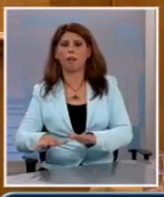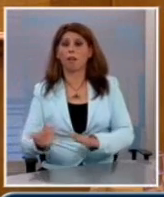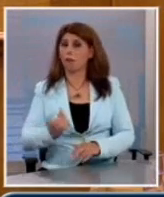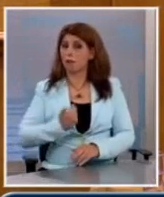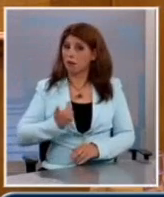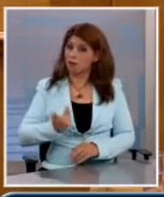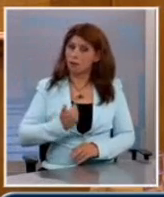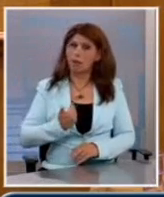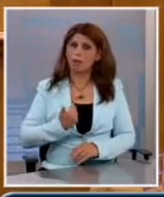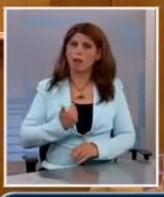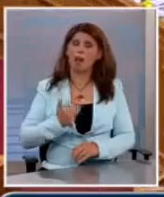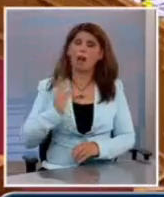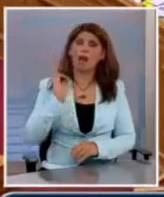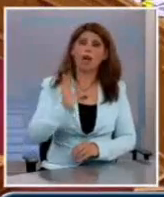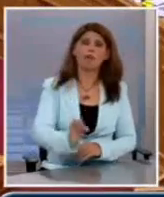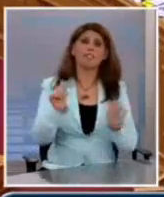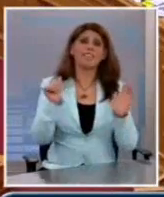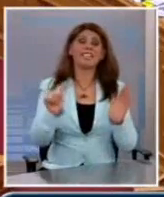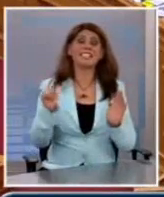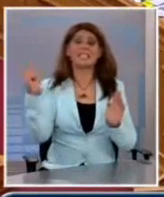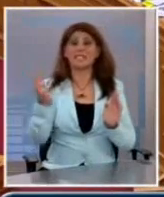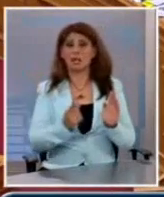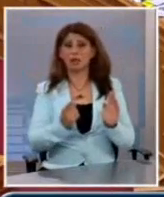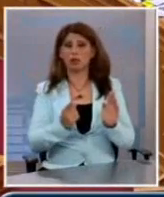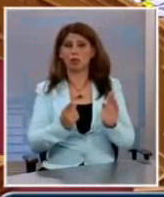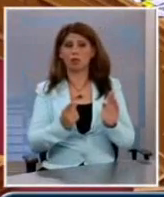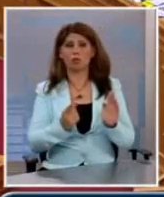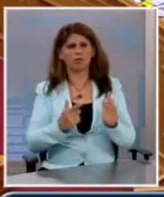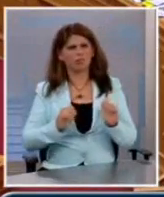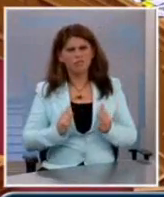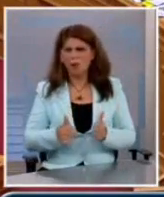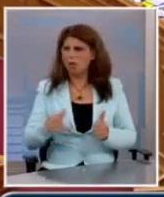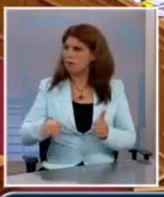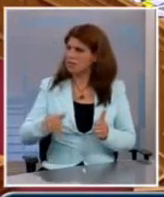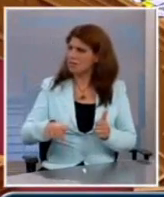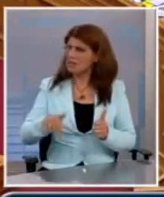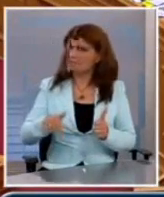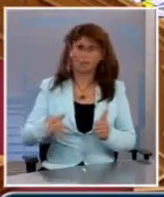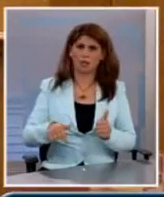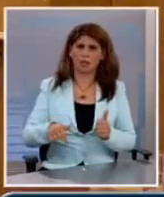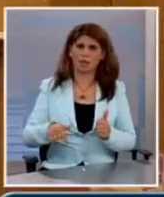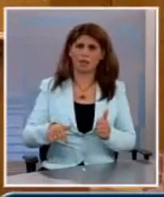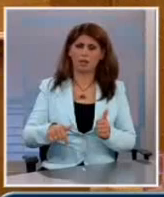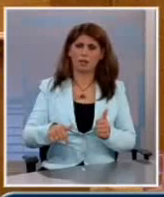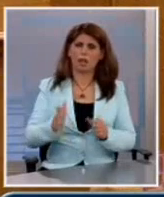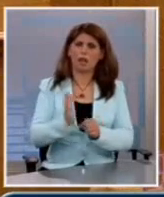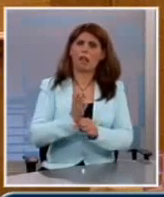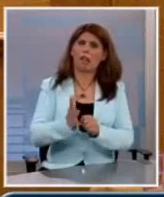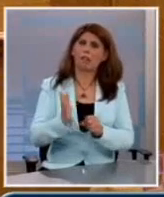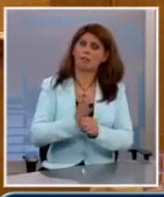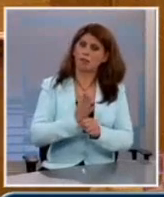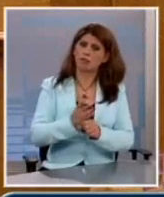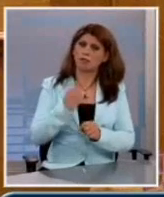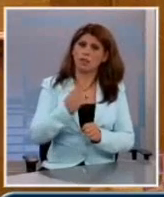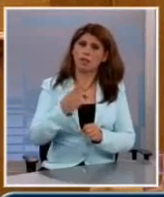νέους άγγιξε το 60%. Και τολμάνε κάποιοι σήμερα να καταστροφολογούν και